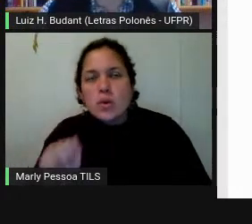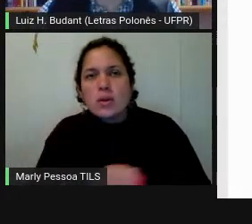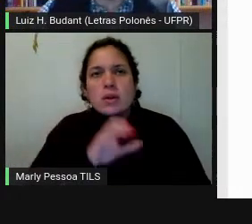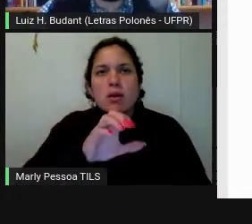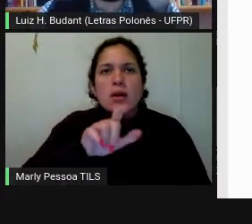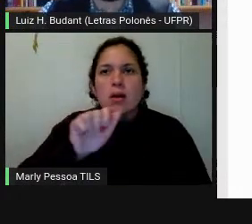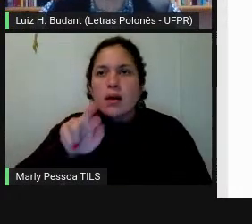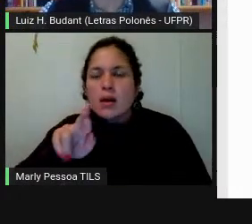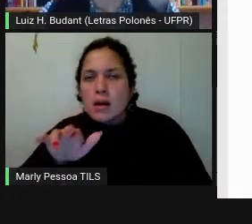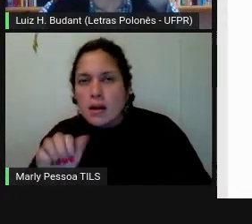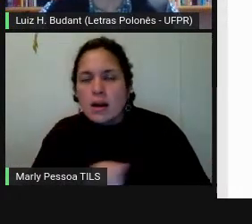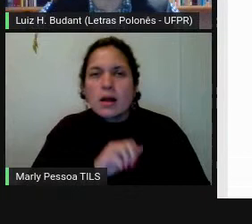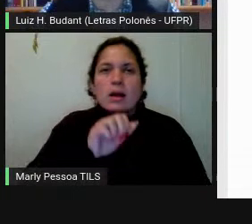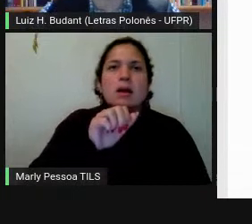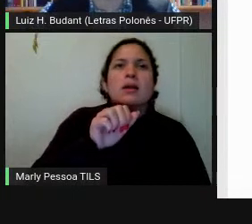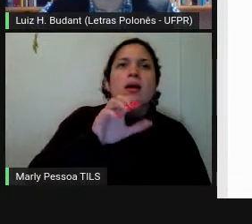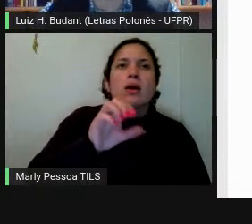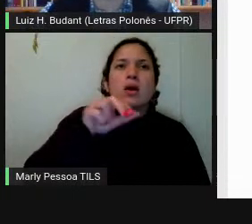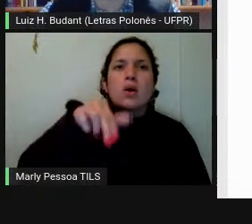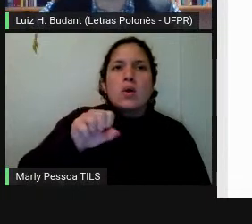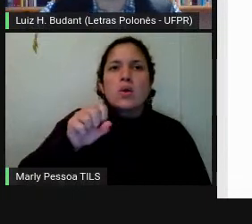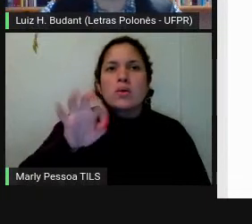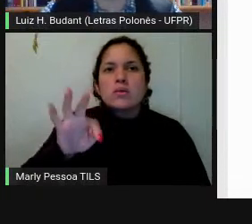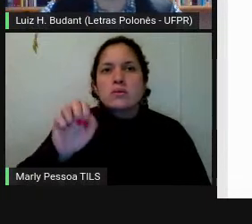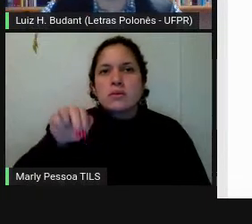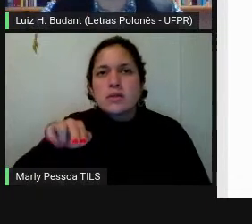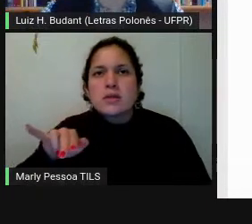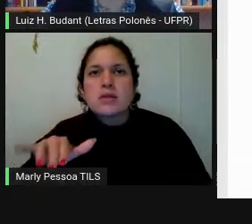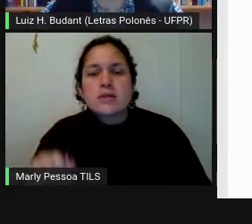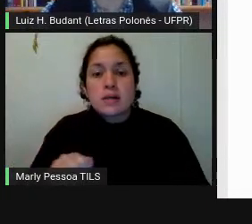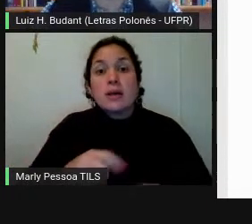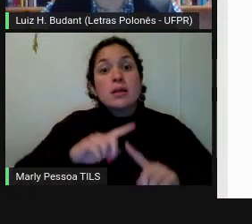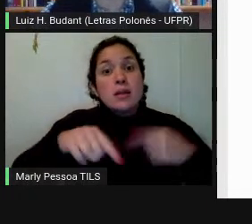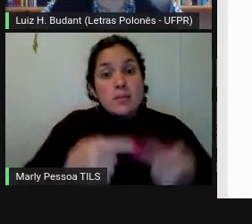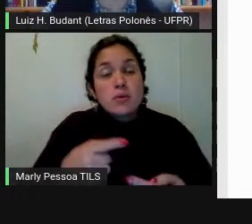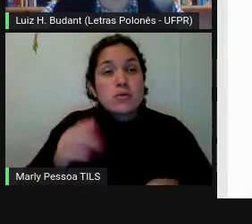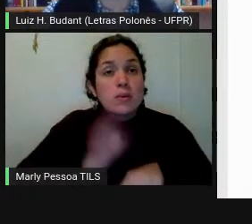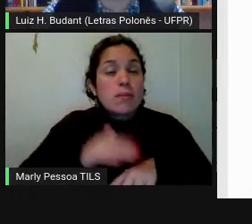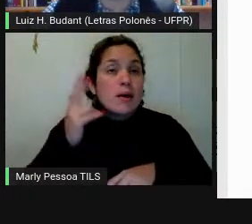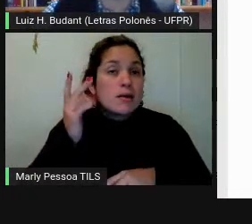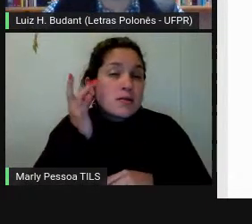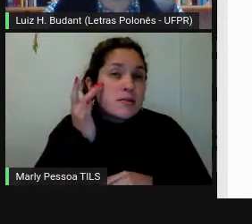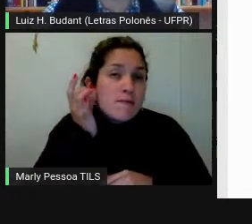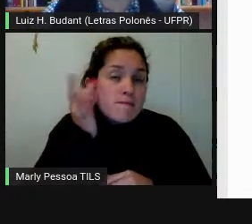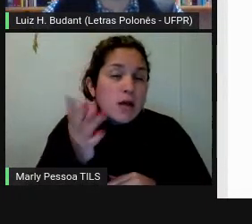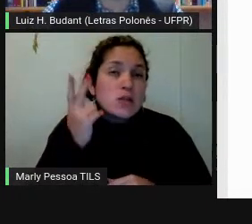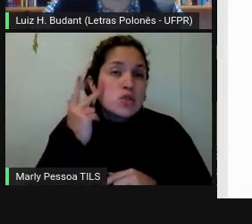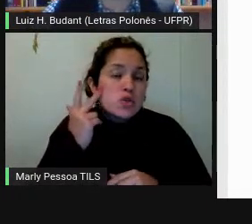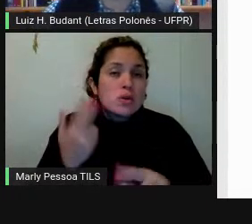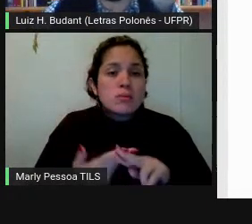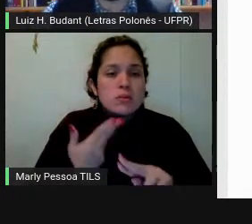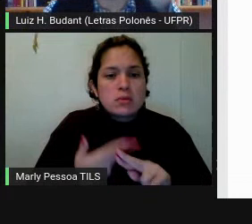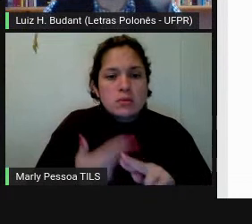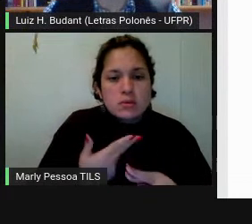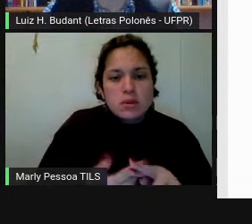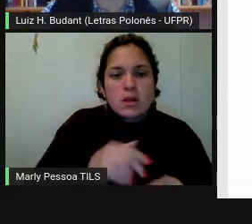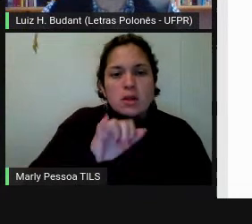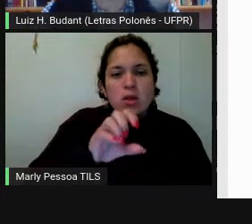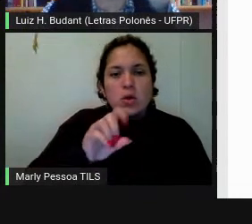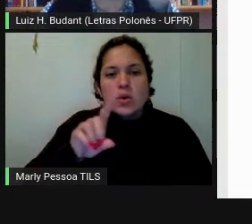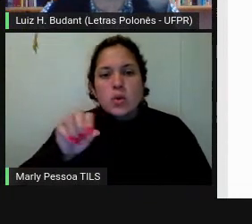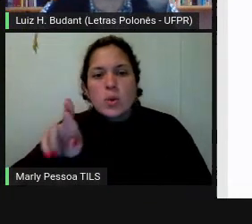Constância. E mais tardiamente passaram a se tornar comuns nomes como Łucja, Urszula, Teodora, Jadwiga, Brygida i